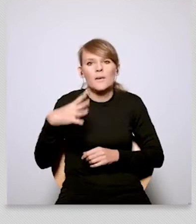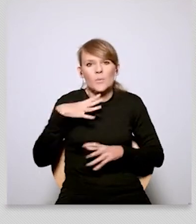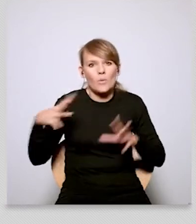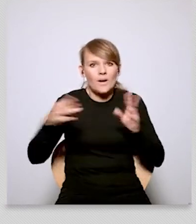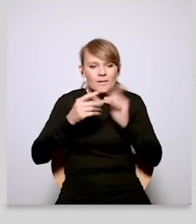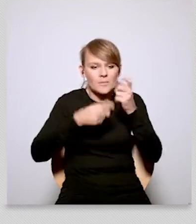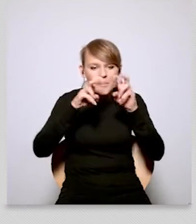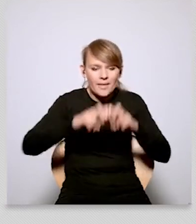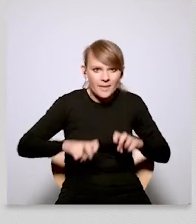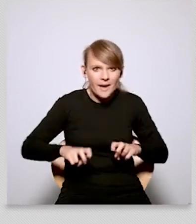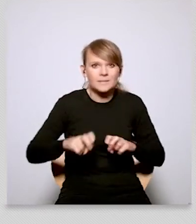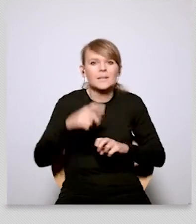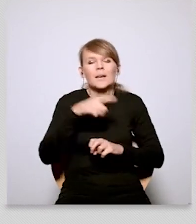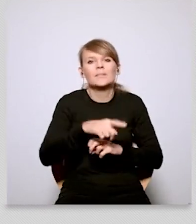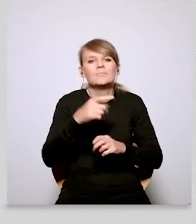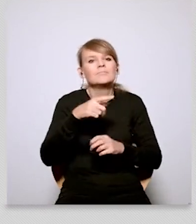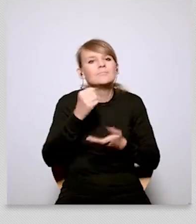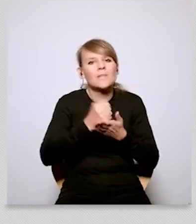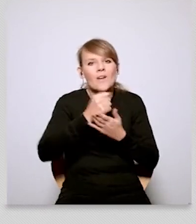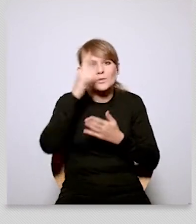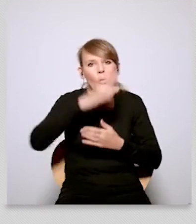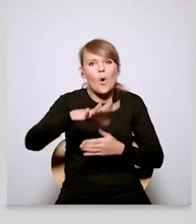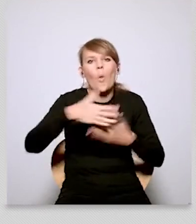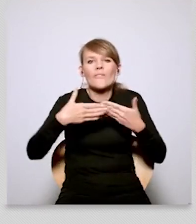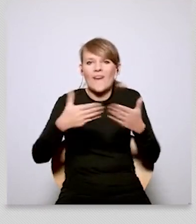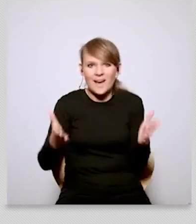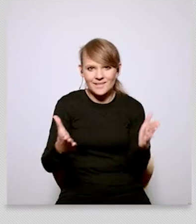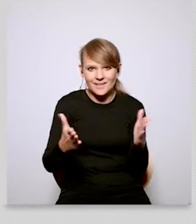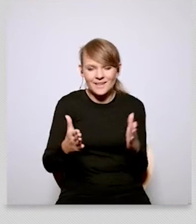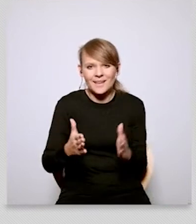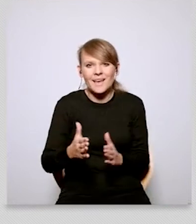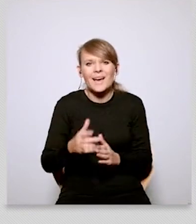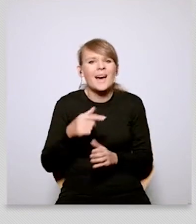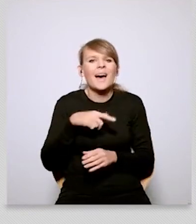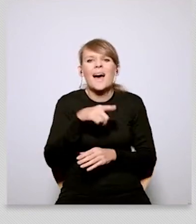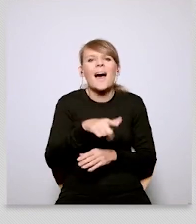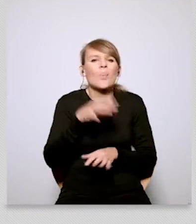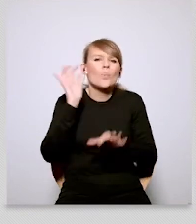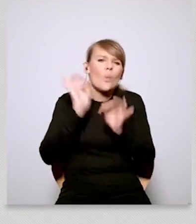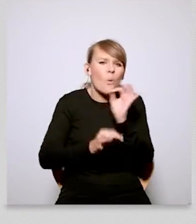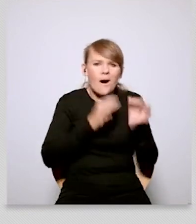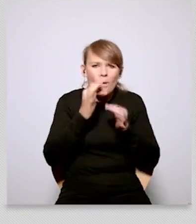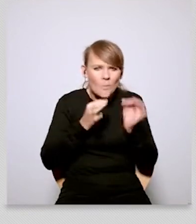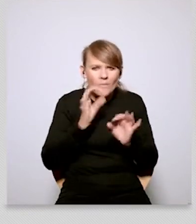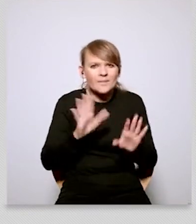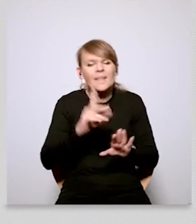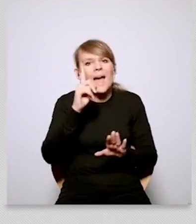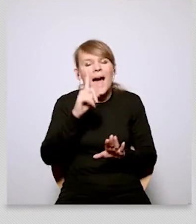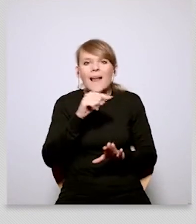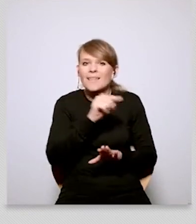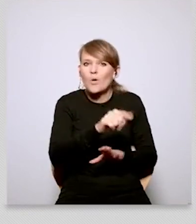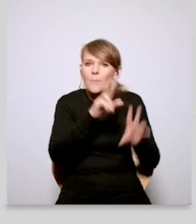dotyczące wartości odnoszących się do społeczeństwa otwartego. Ja nie będę musiał o nim dokładnie, ale tylko właśnie się do niego odwołuję, ponieważ ono dobrze pokazuje, jak